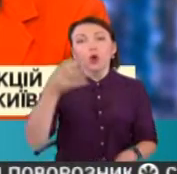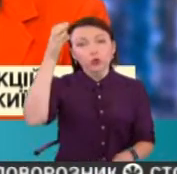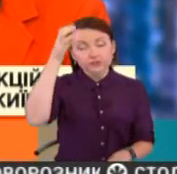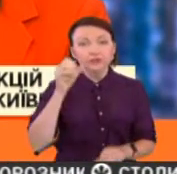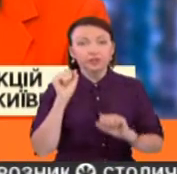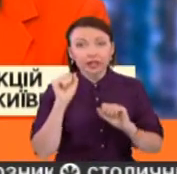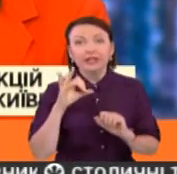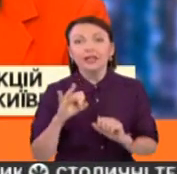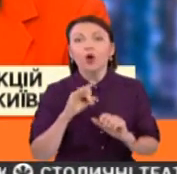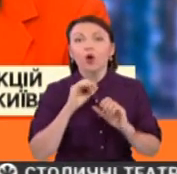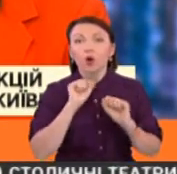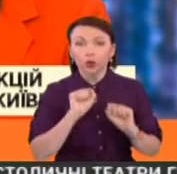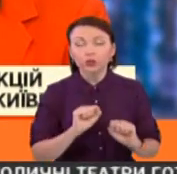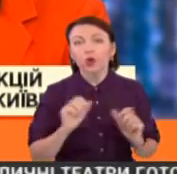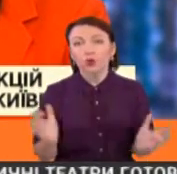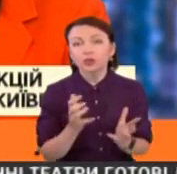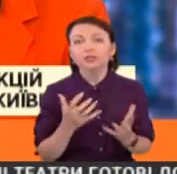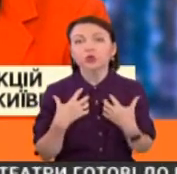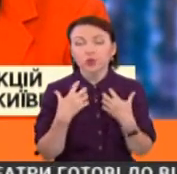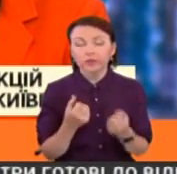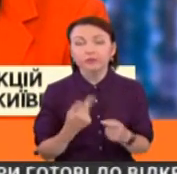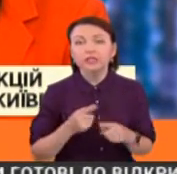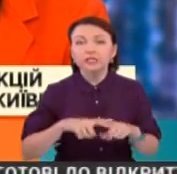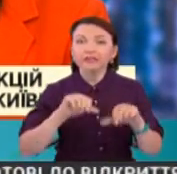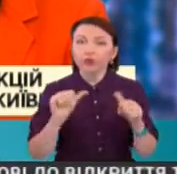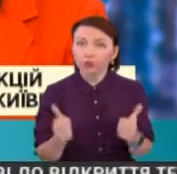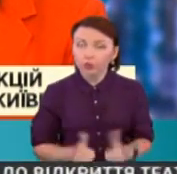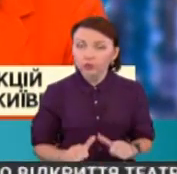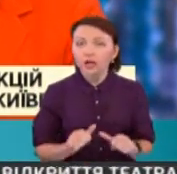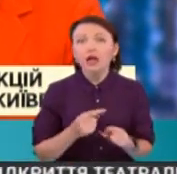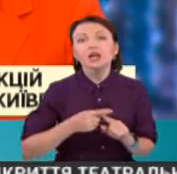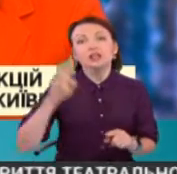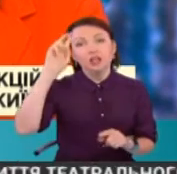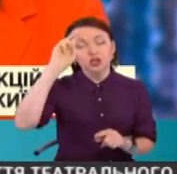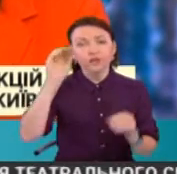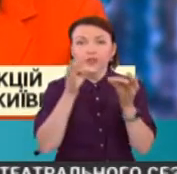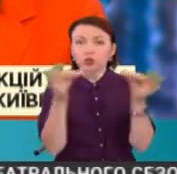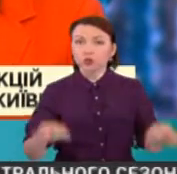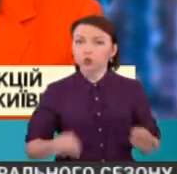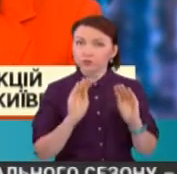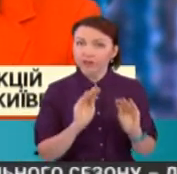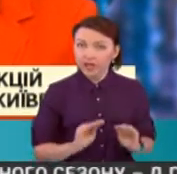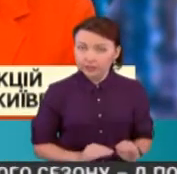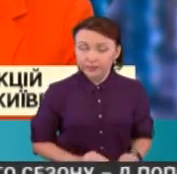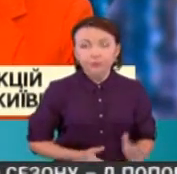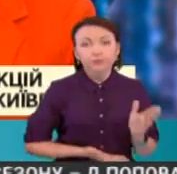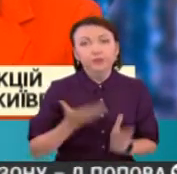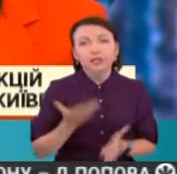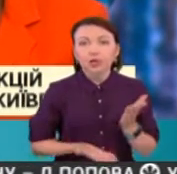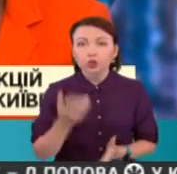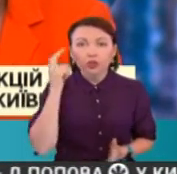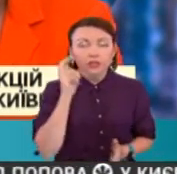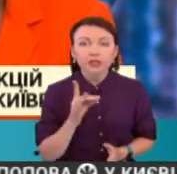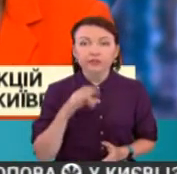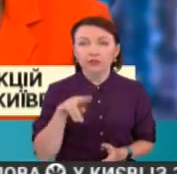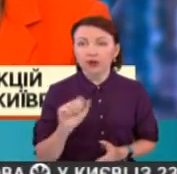охорона здоров'я. І вони формуються в вигляді державної субвенції. Якщо